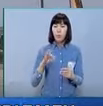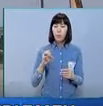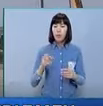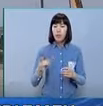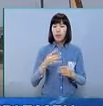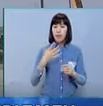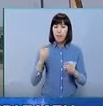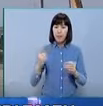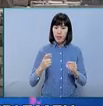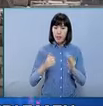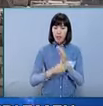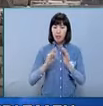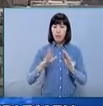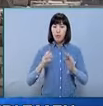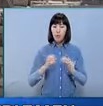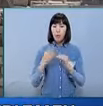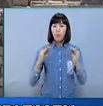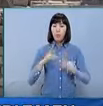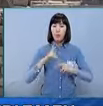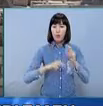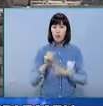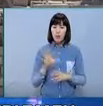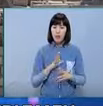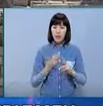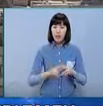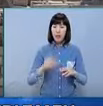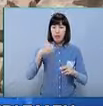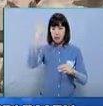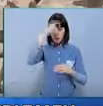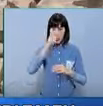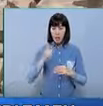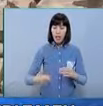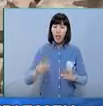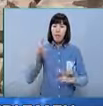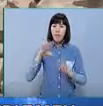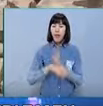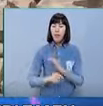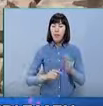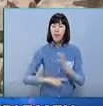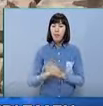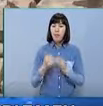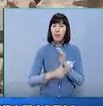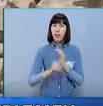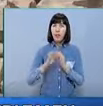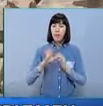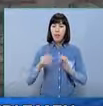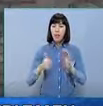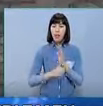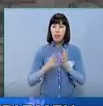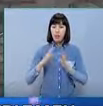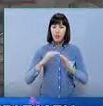5 қабатты 6 пәтерлі 11 үйдің құрылысы жүріп жатыр. Сондай-ақ жеке кәсіпкерлердің инвестициясы негізінде 60 пәтерлі 6 үй